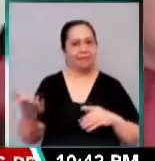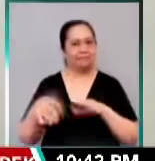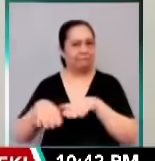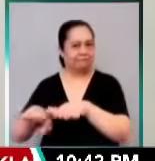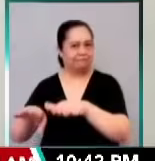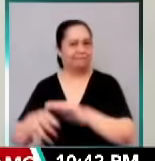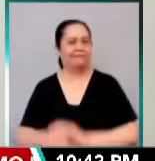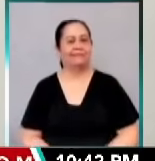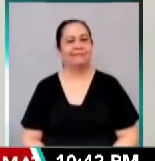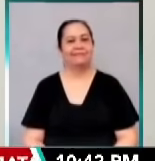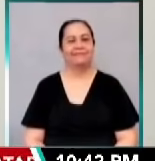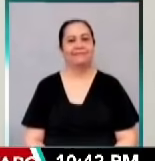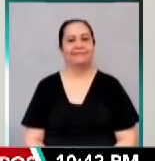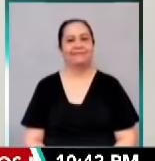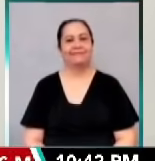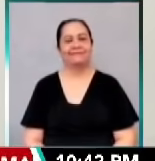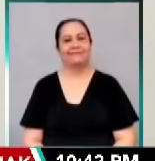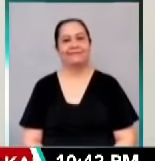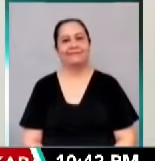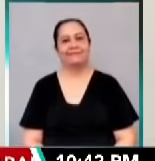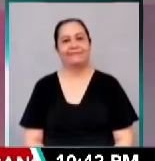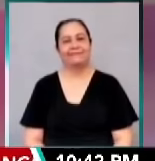Victoria Tulad, GMA News.